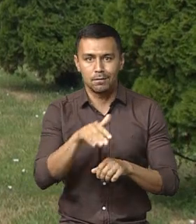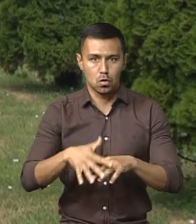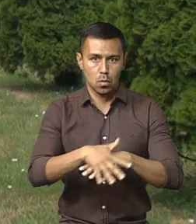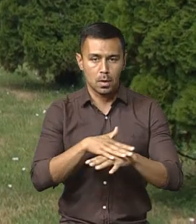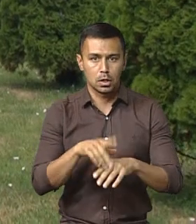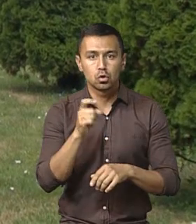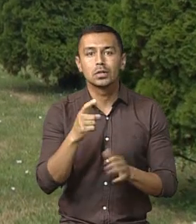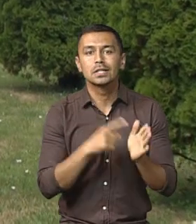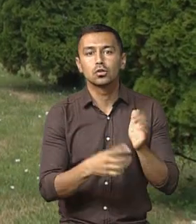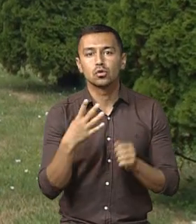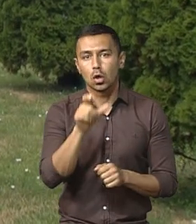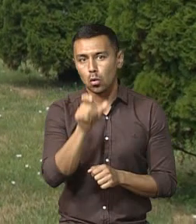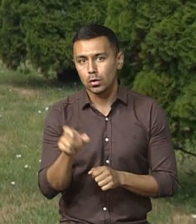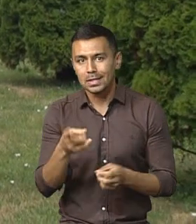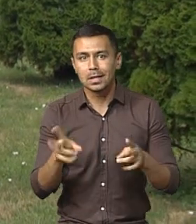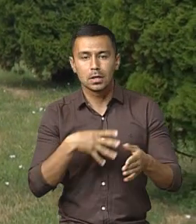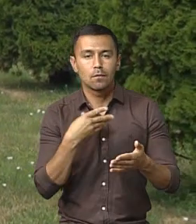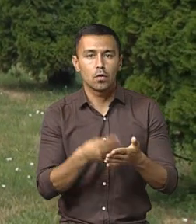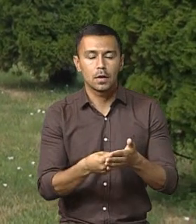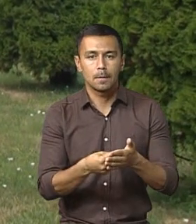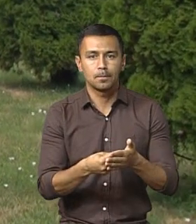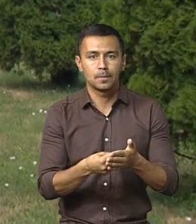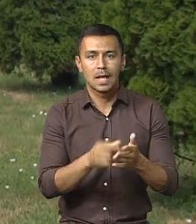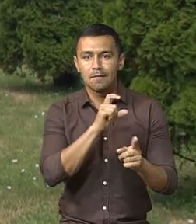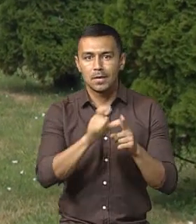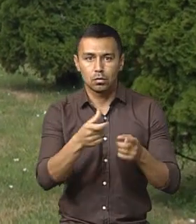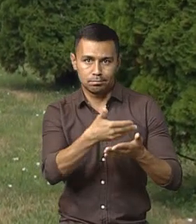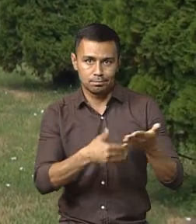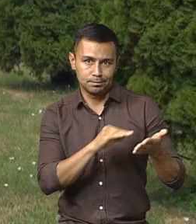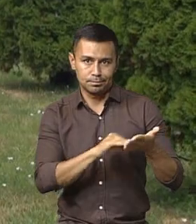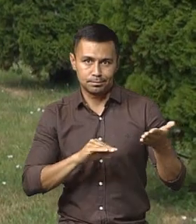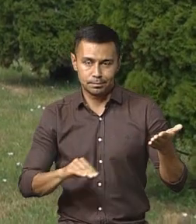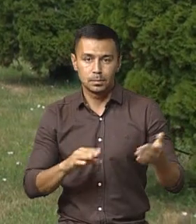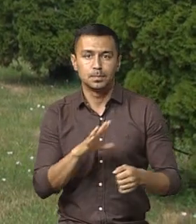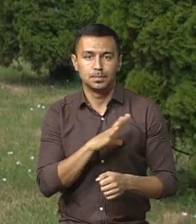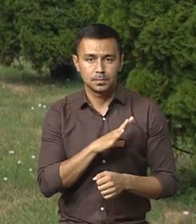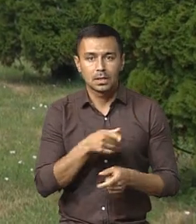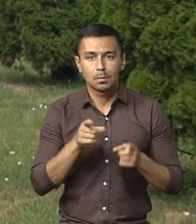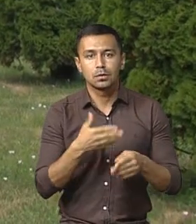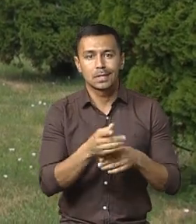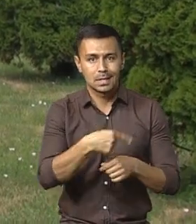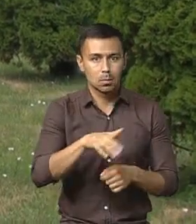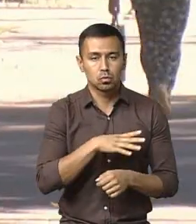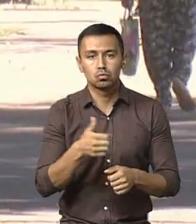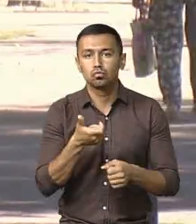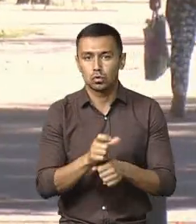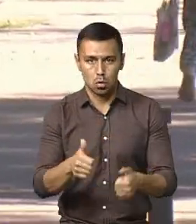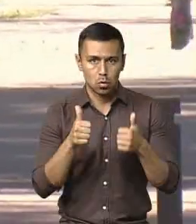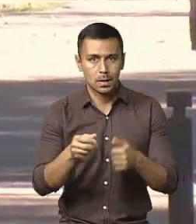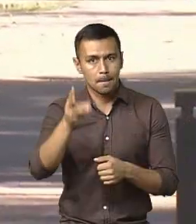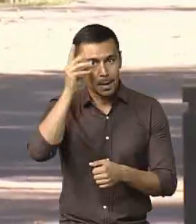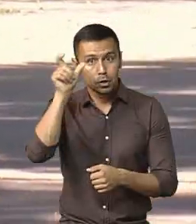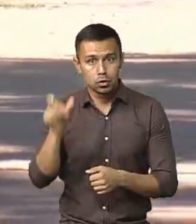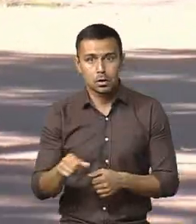Ну і 164 людини залишили свої відгуки, коментарі. Насправді, частина з них було дуже хороших.